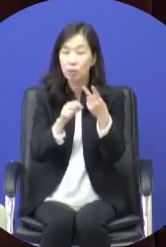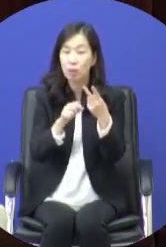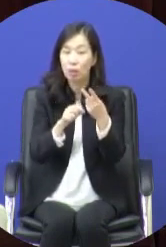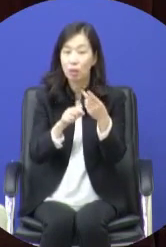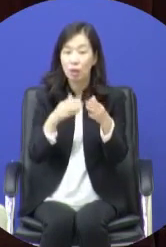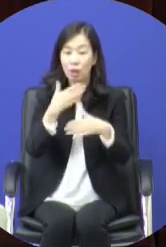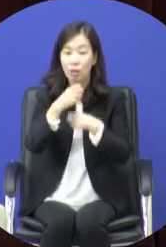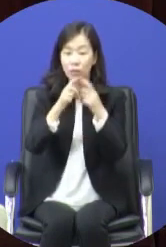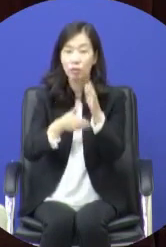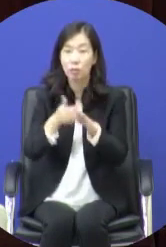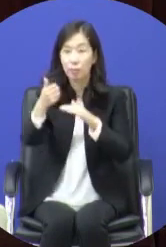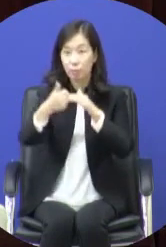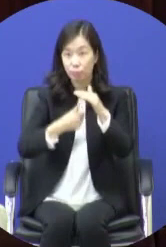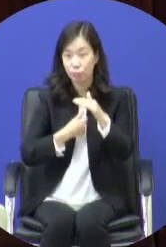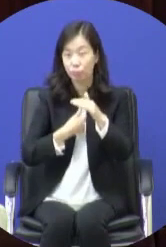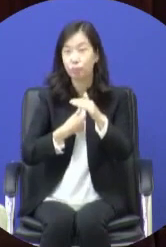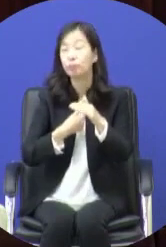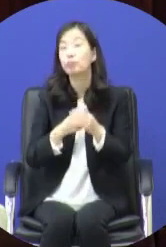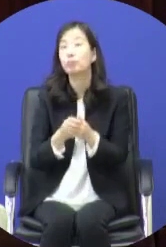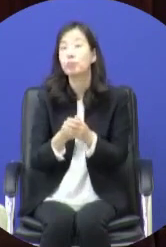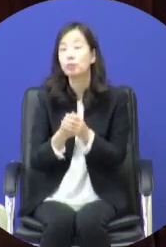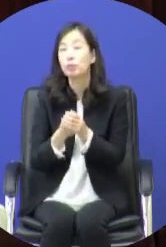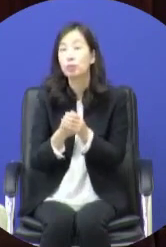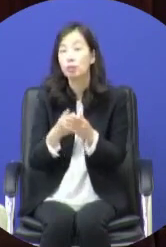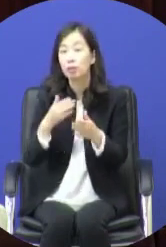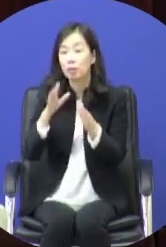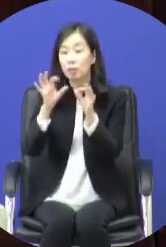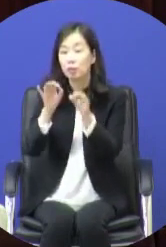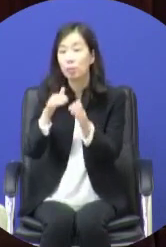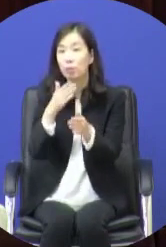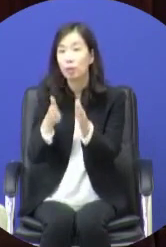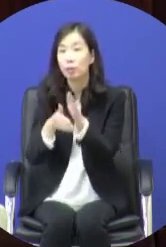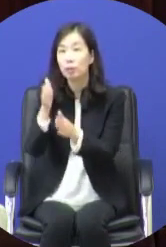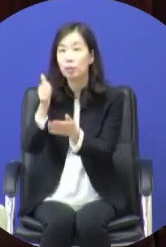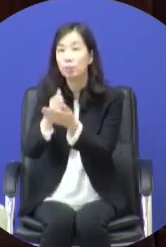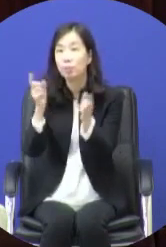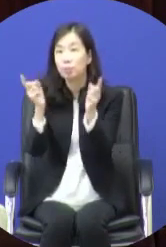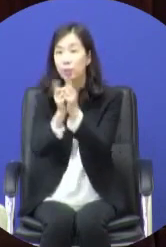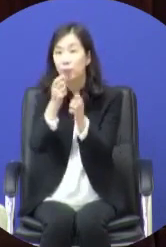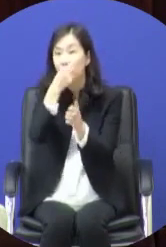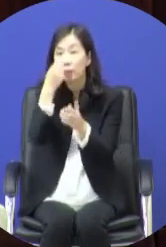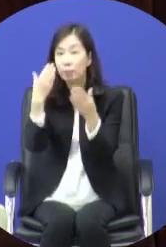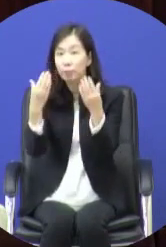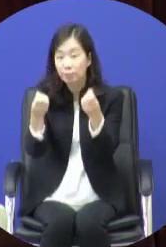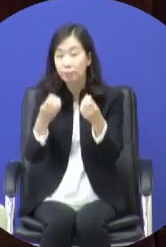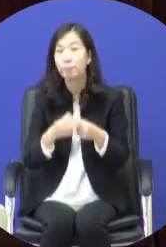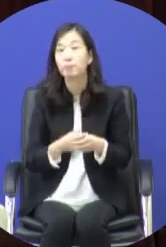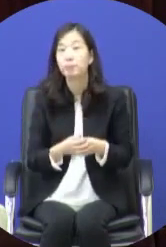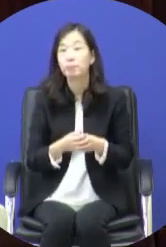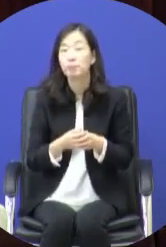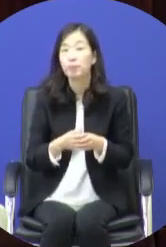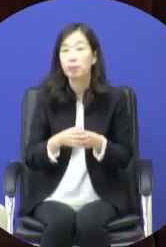안성시를 방문 김보라 안성시장을 만난 것으로 확인되었습니다.